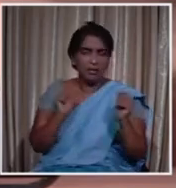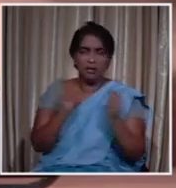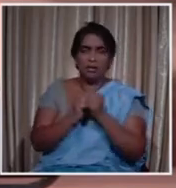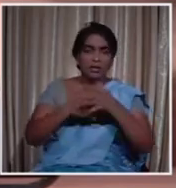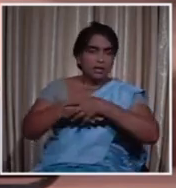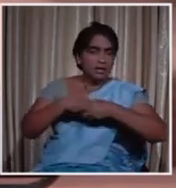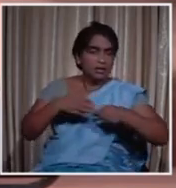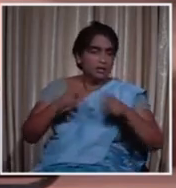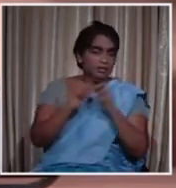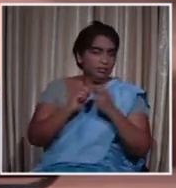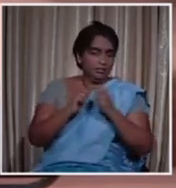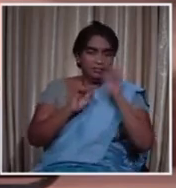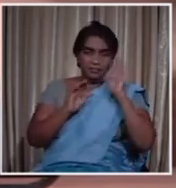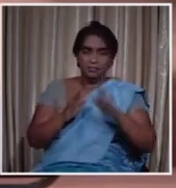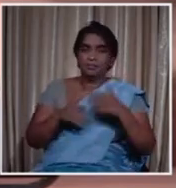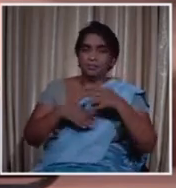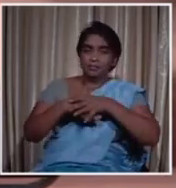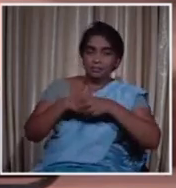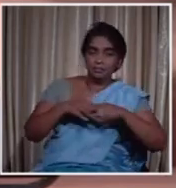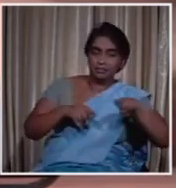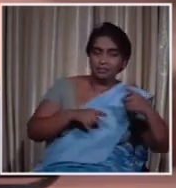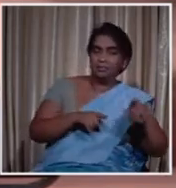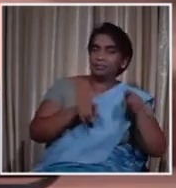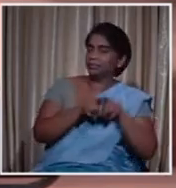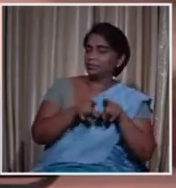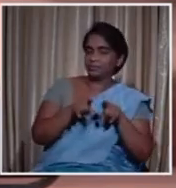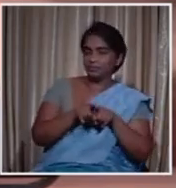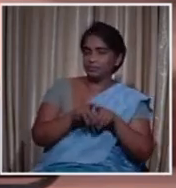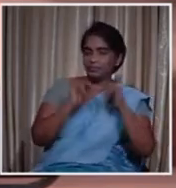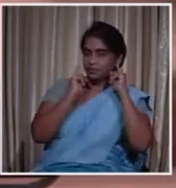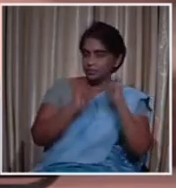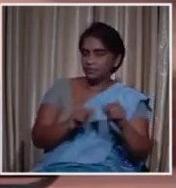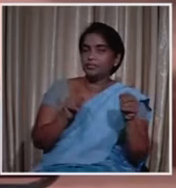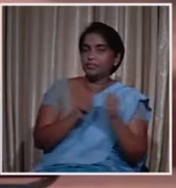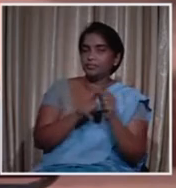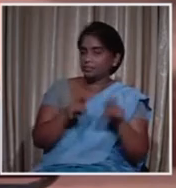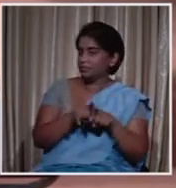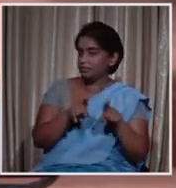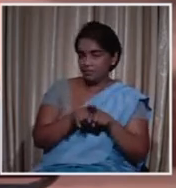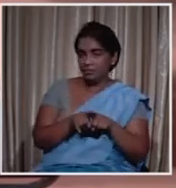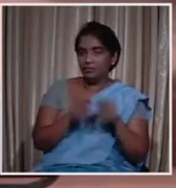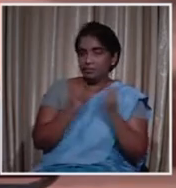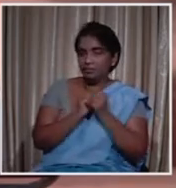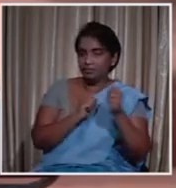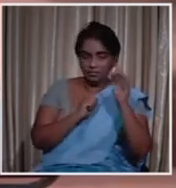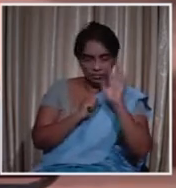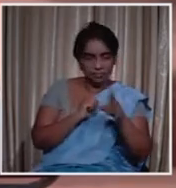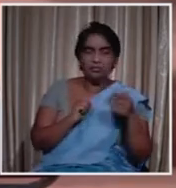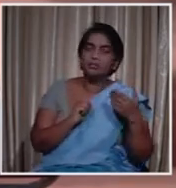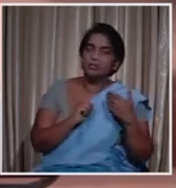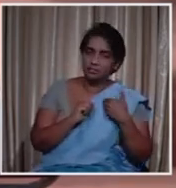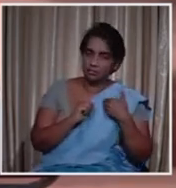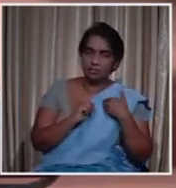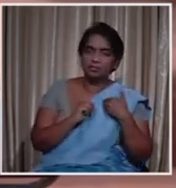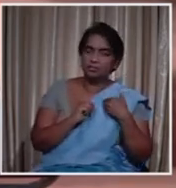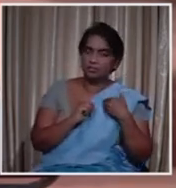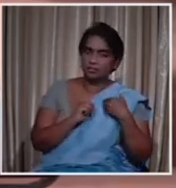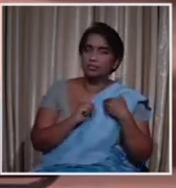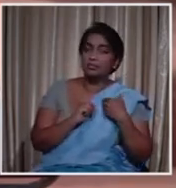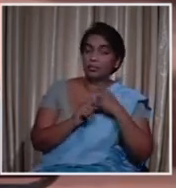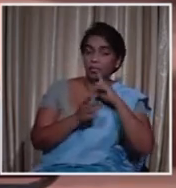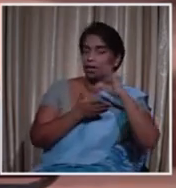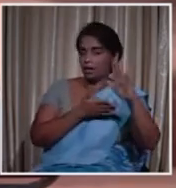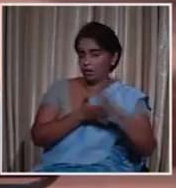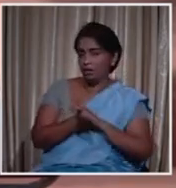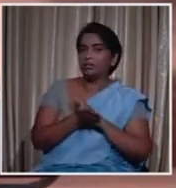இனம் மீதான காழ்ப்புணர்ச்சிகளோடும் இந்த நாடு நடந்து கொண்டிருக்கும் வரைக்கும் இந்த நாட்டிலே ஒரு நீதியை உங்களால் நிலைநாட்ட முடியாது